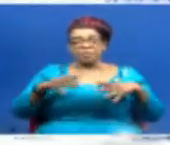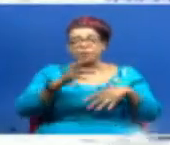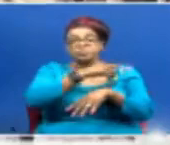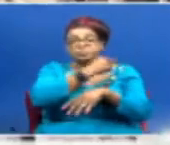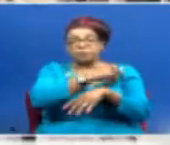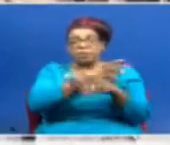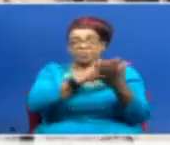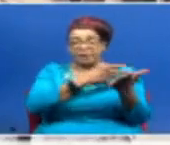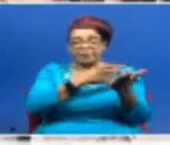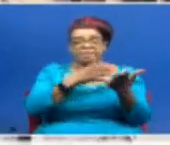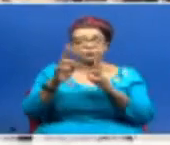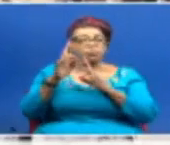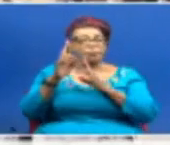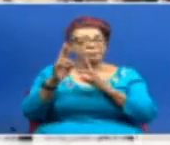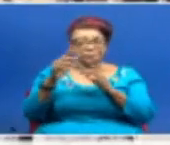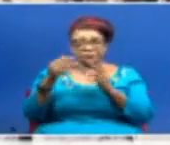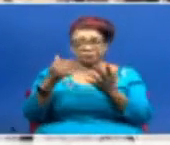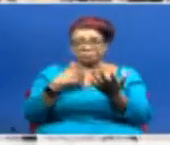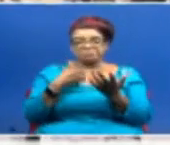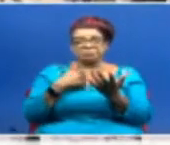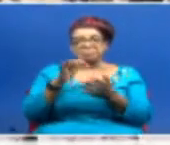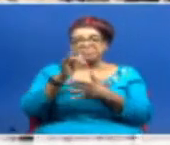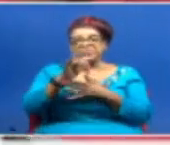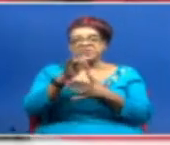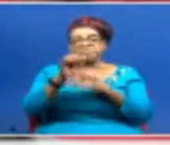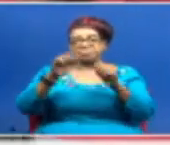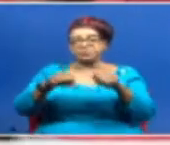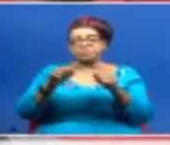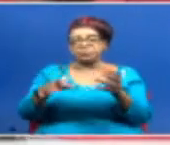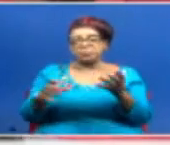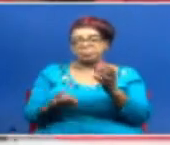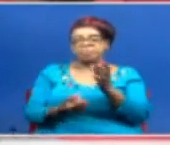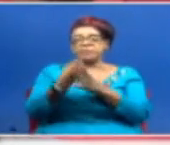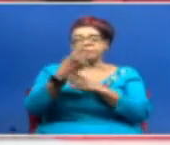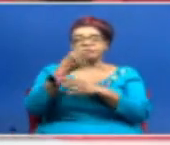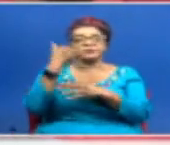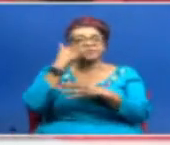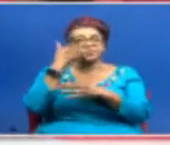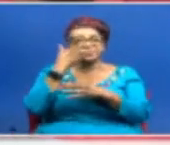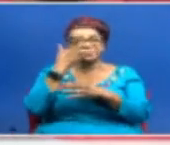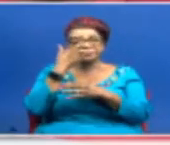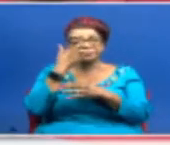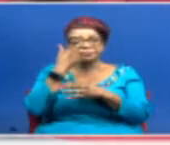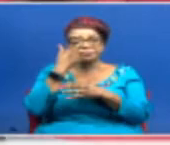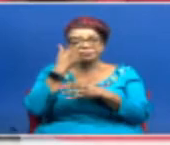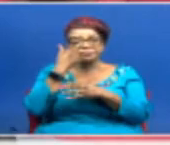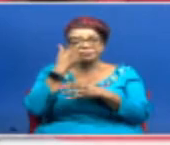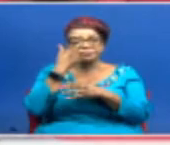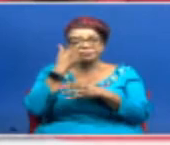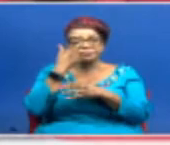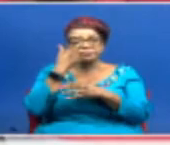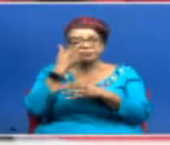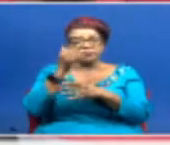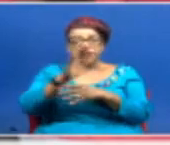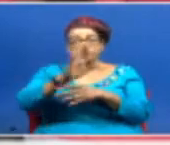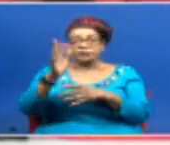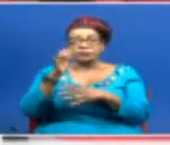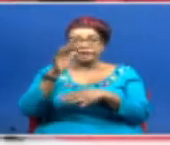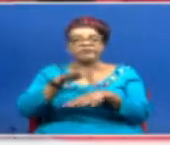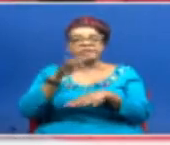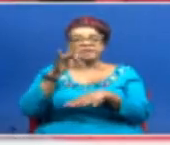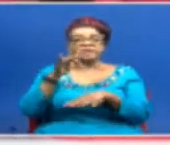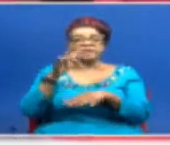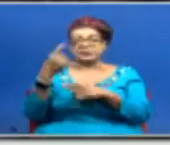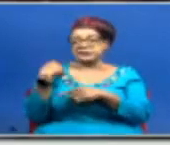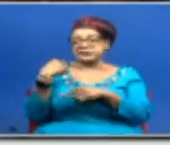kwamba maradhi ya maji chafu yanaweza kusambaa. Siku ya kwanza ni 50 families wale wameathirika. Jana tulipo